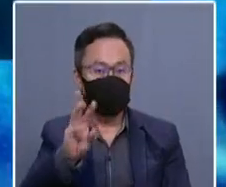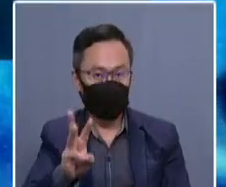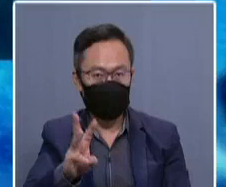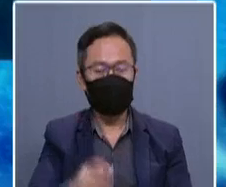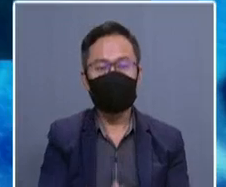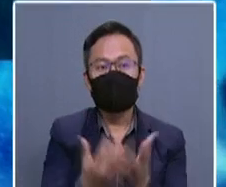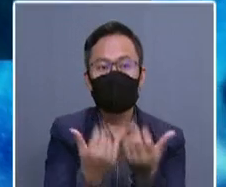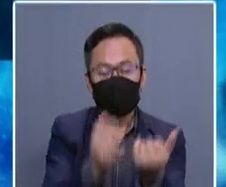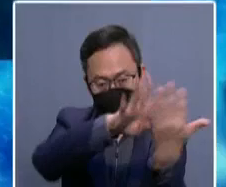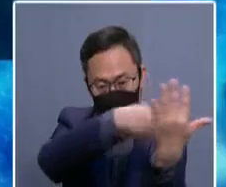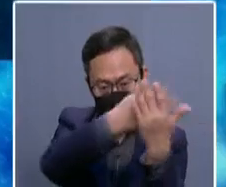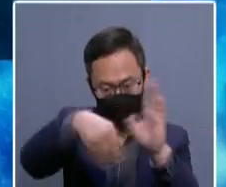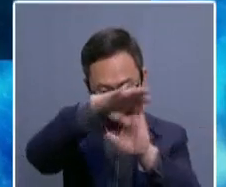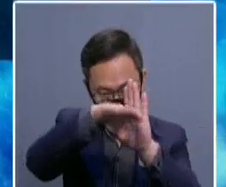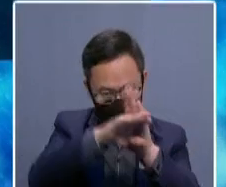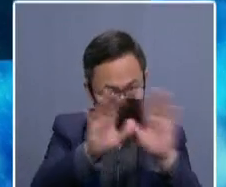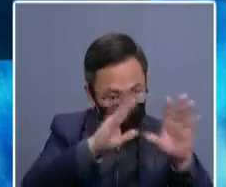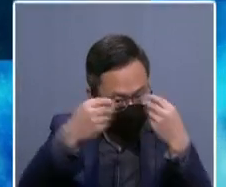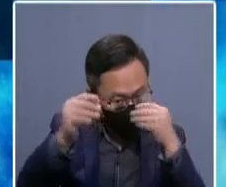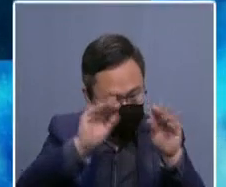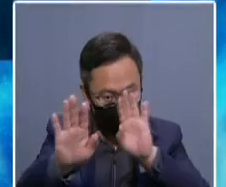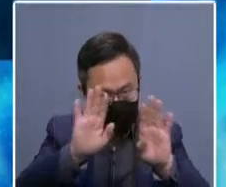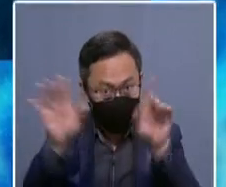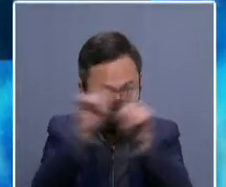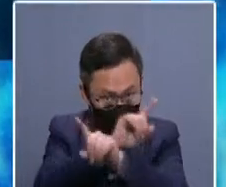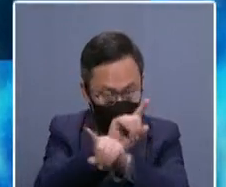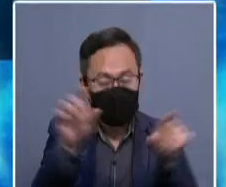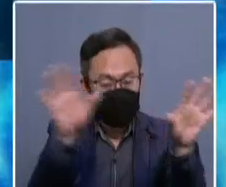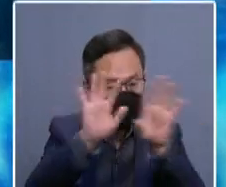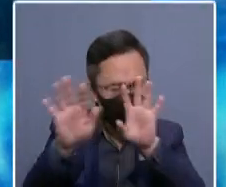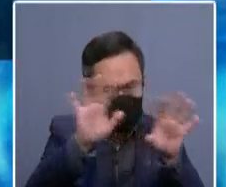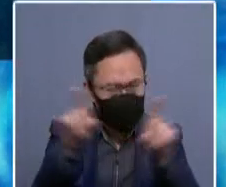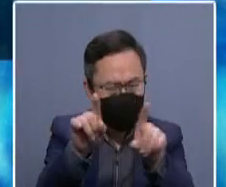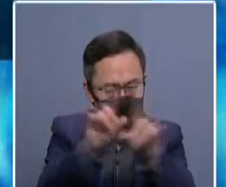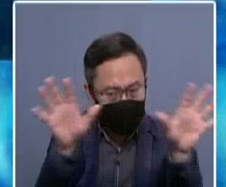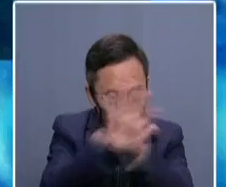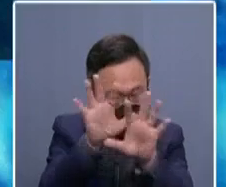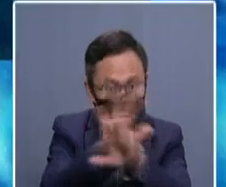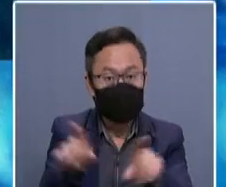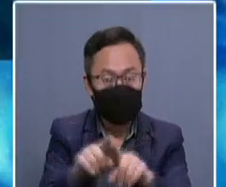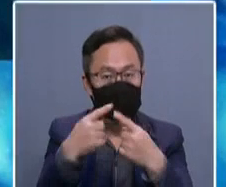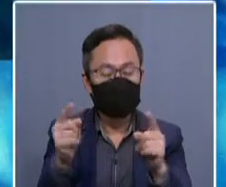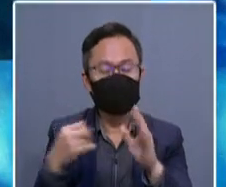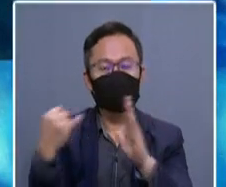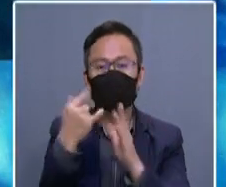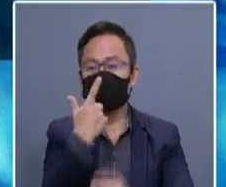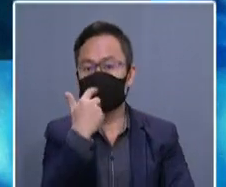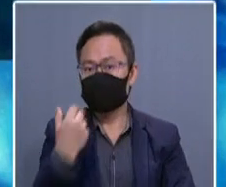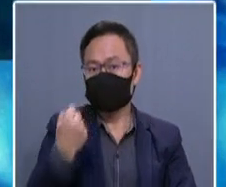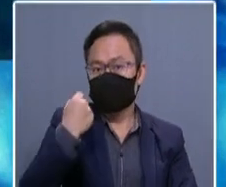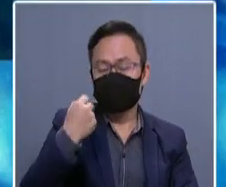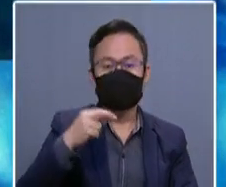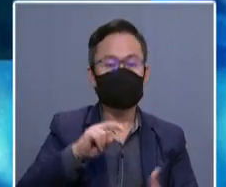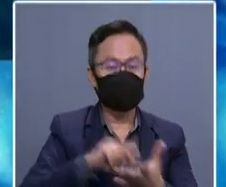การหลักๆเนี่ยพื้นที่แต่ละส่วนที่ปรับสีใหม่ก็จะคล้ายๆกันแต่ว่าจะมีพื้นที่ควบคุมสูงสุดและเข้มงวดหรือว่าสีแดงเข้ม